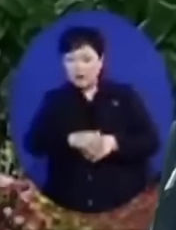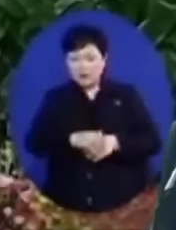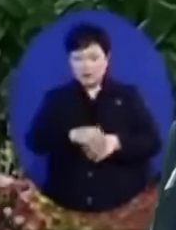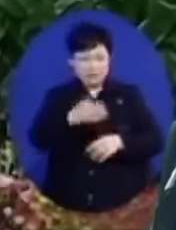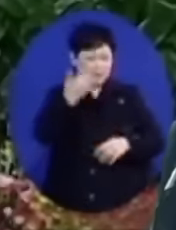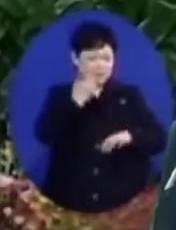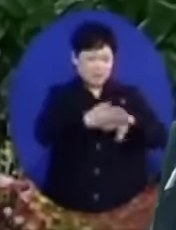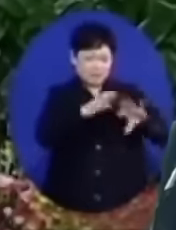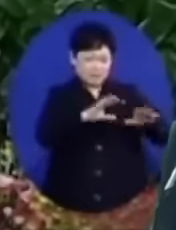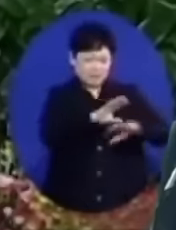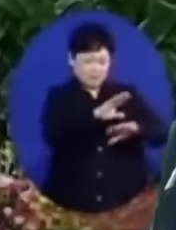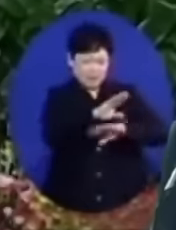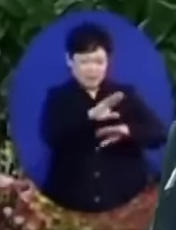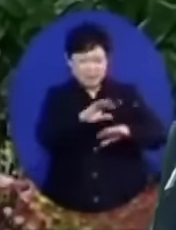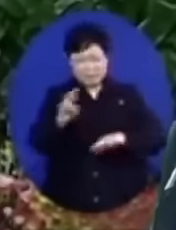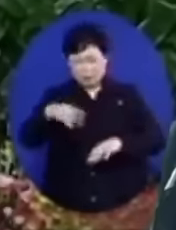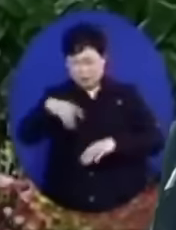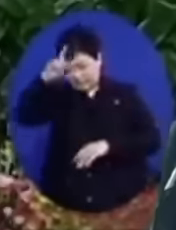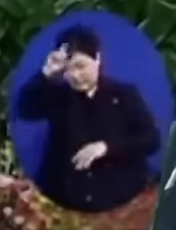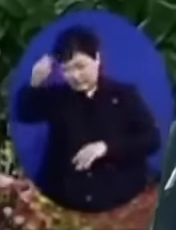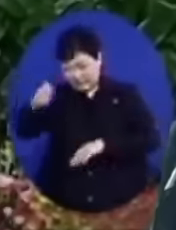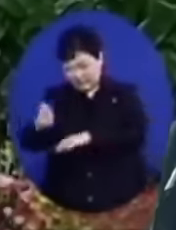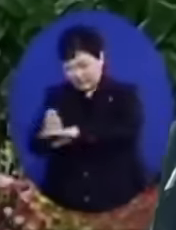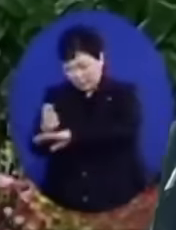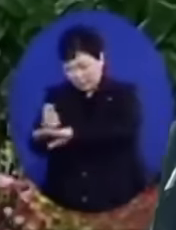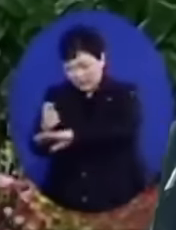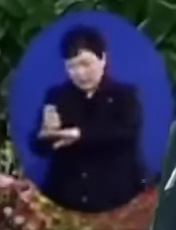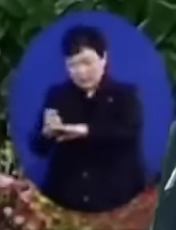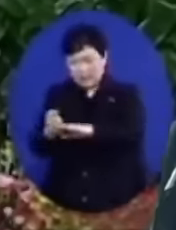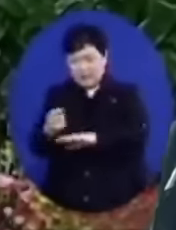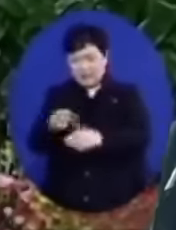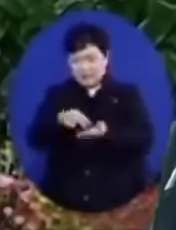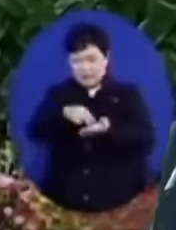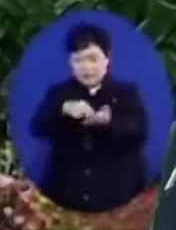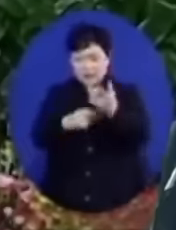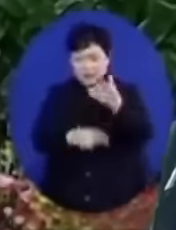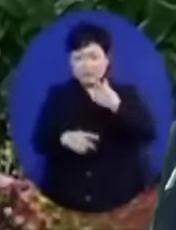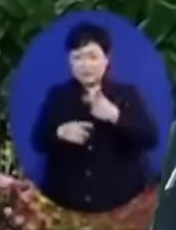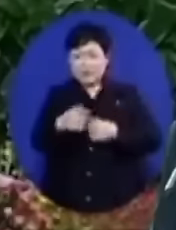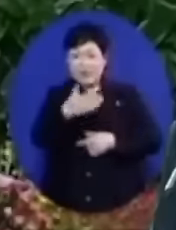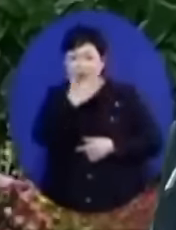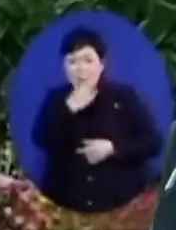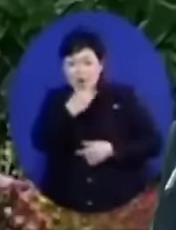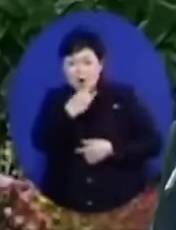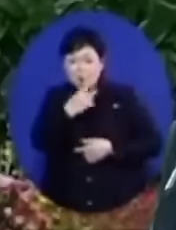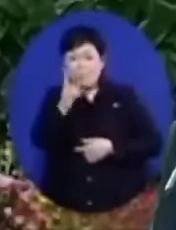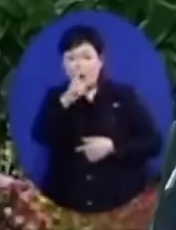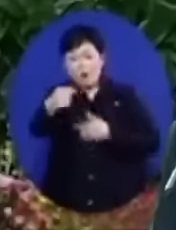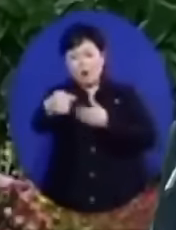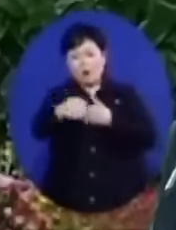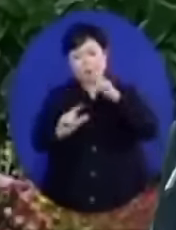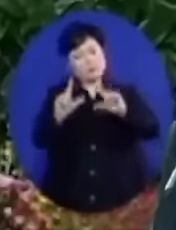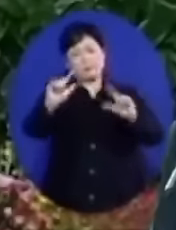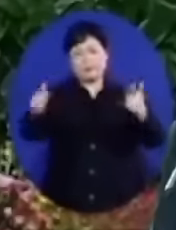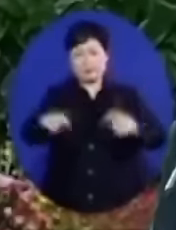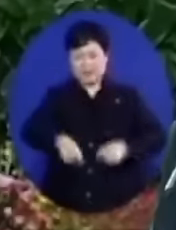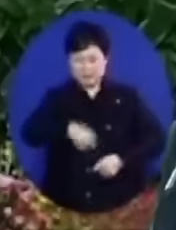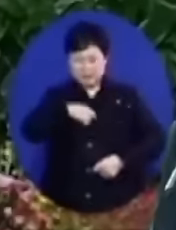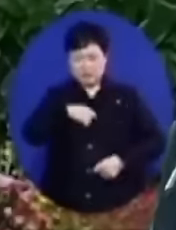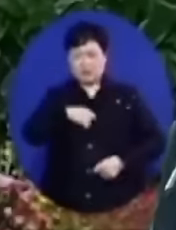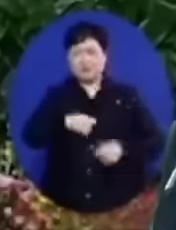인생이라고 말할 수 있습니까? 성공과 행복의 기준은 단순히 외형에 있지 않습니다. 진정으로 성공한